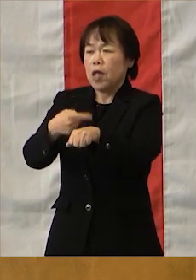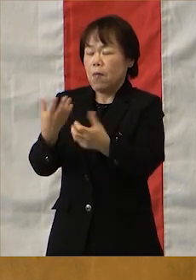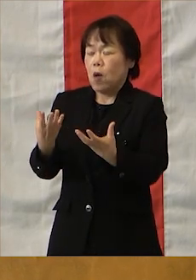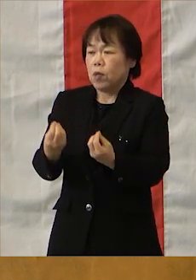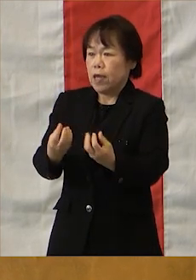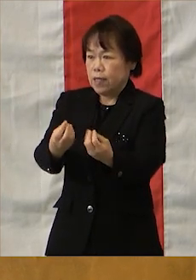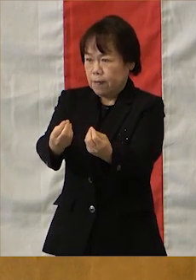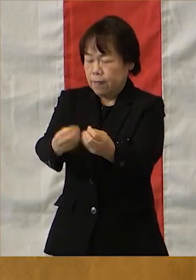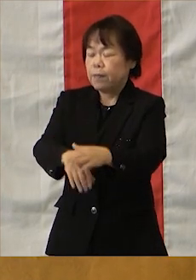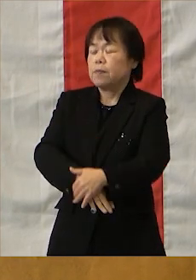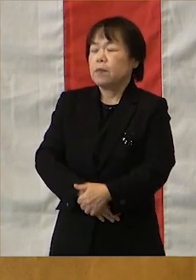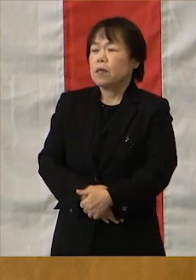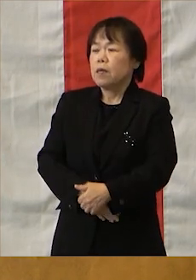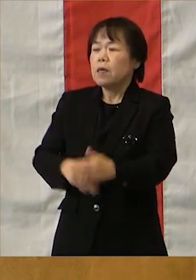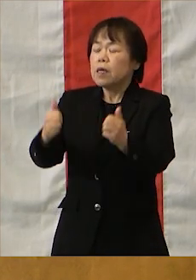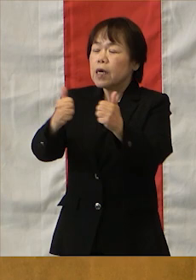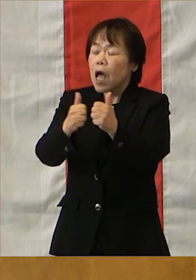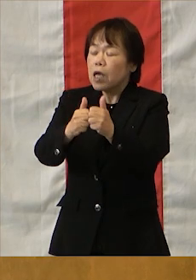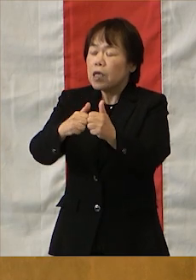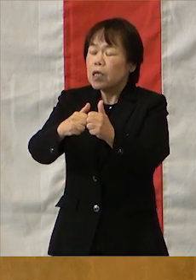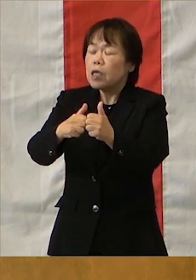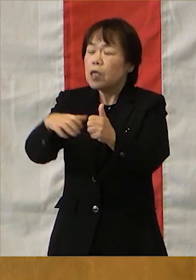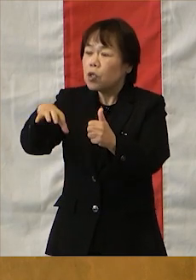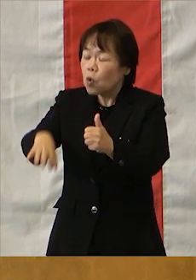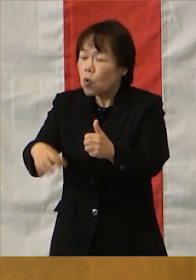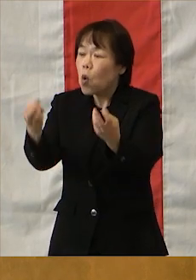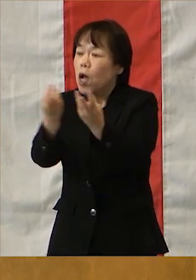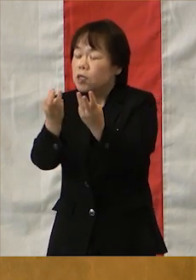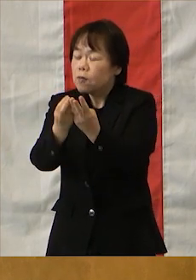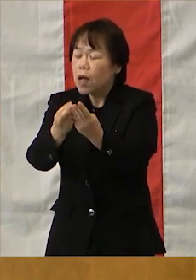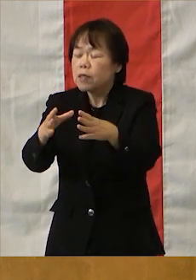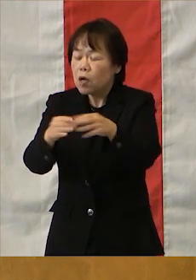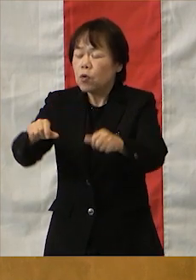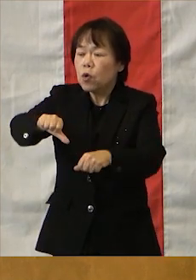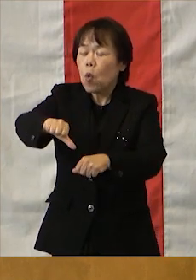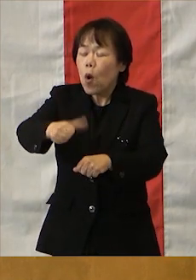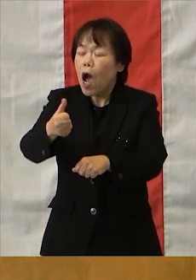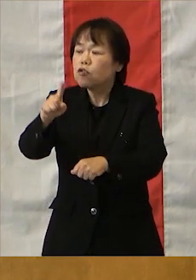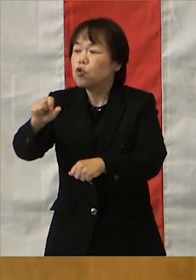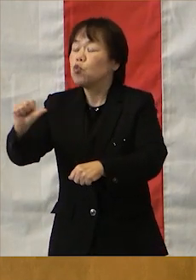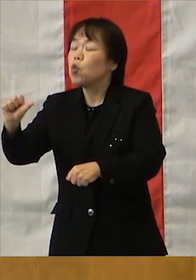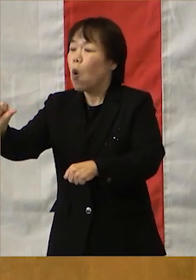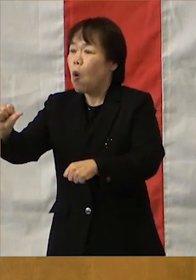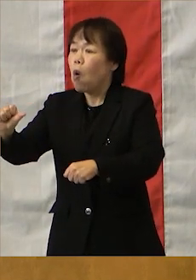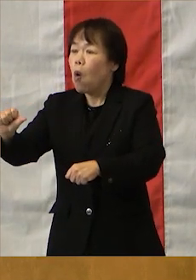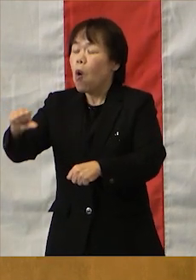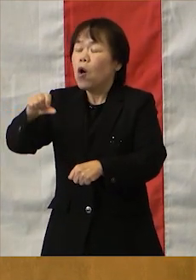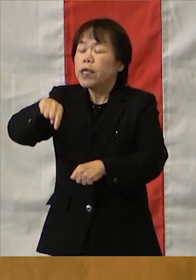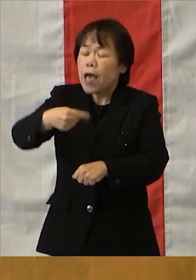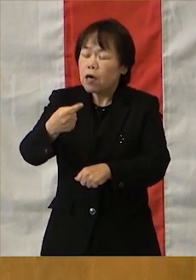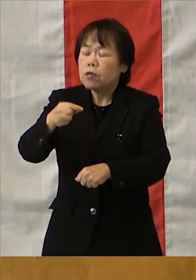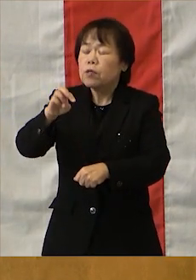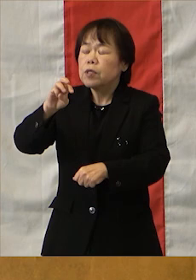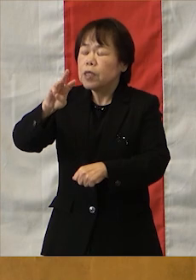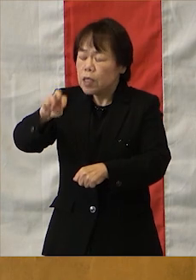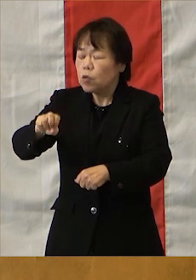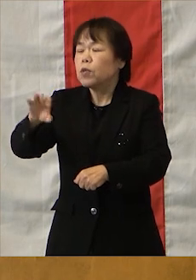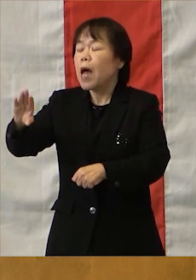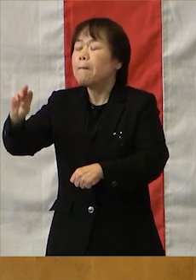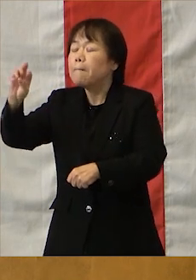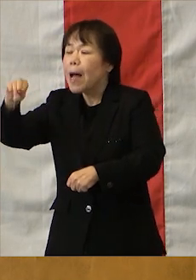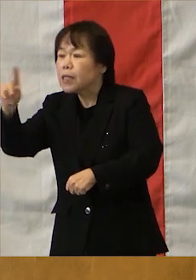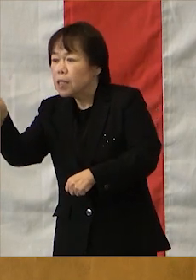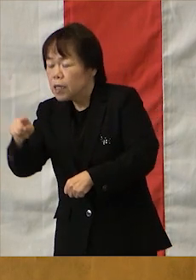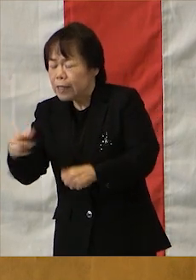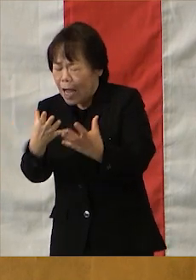います会議所数は全国に515あり123人の会員を有し